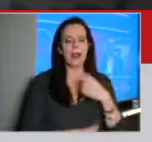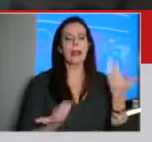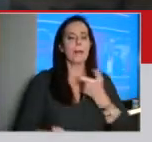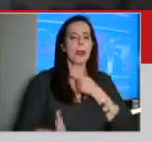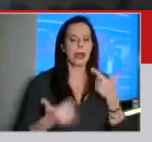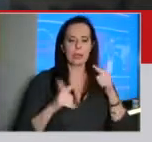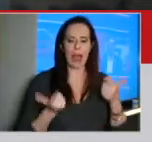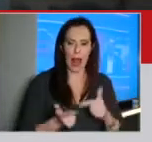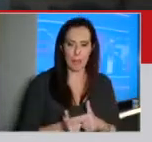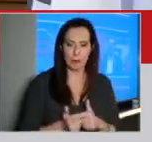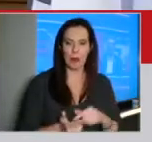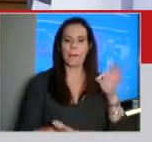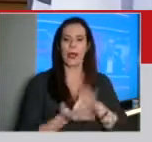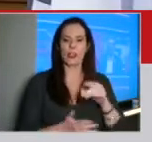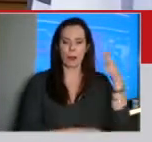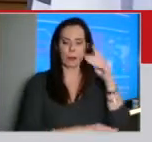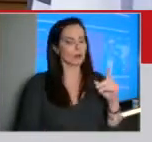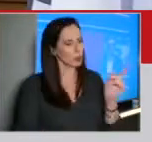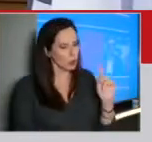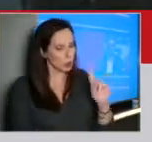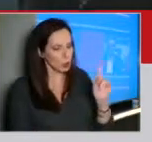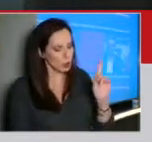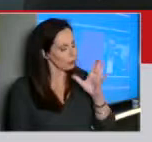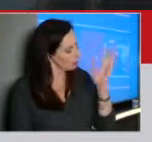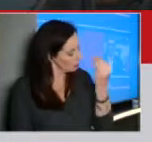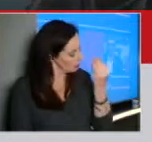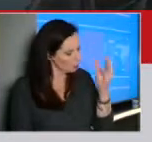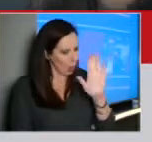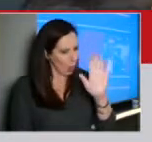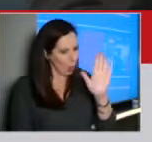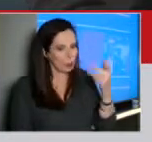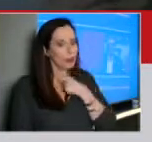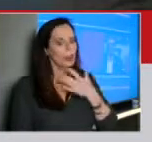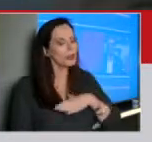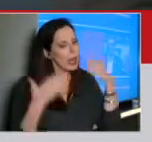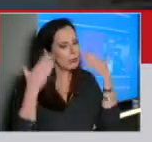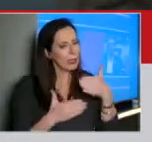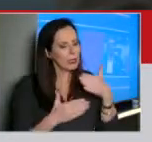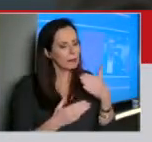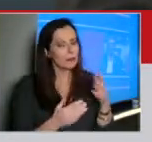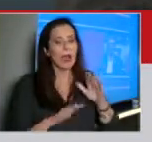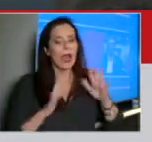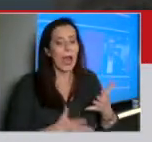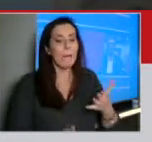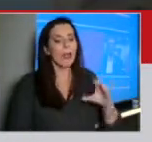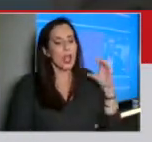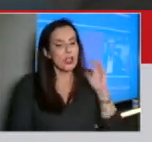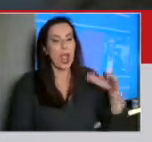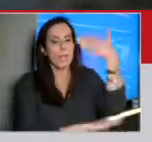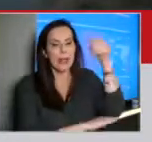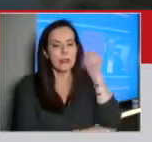ואני אסביר גם למה. ברגע שהמדינה לקחה אחריות... לא, אבל אני רוצה להתמקד, יוסי, לא בלא תהיה ברירה, אני רוצה להתמקד במהות. כמה תשקיע